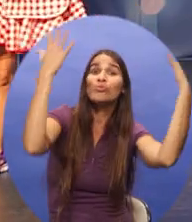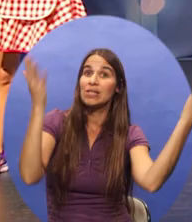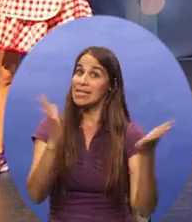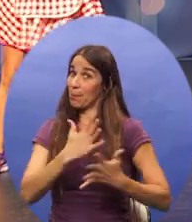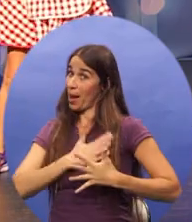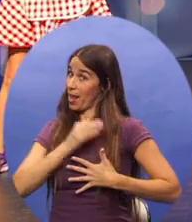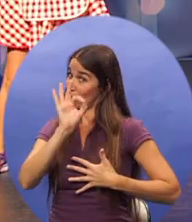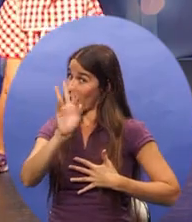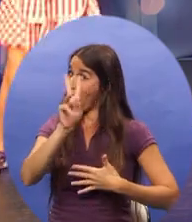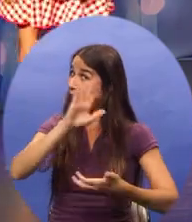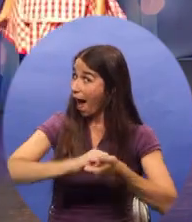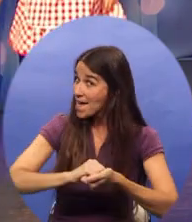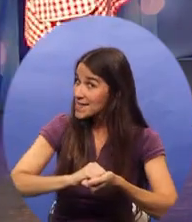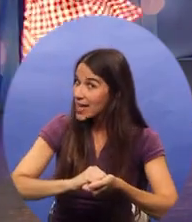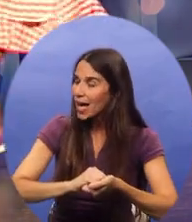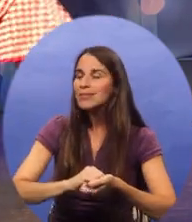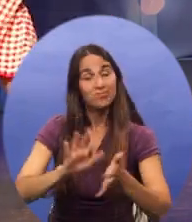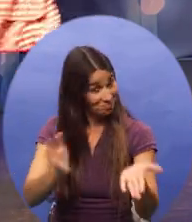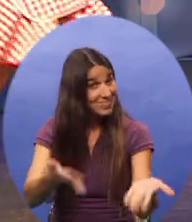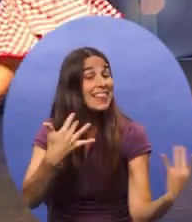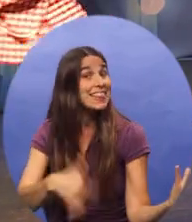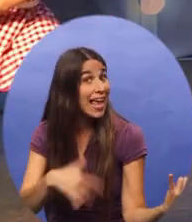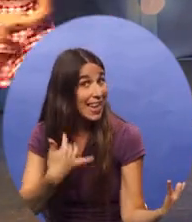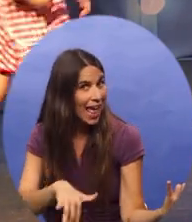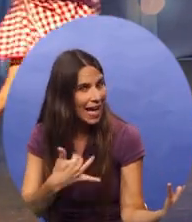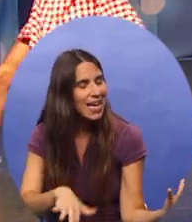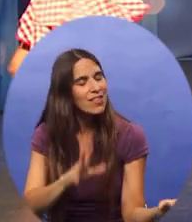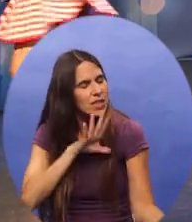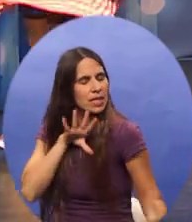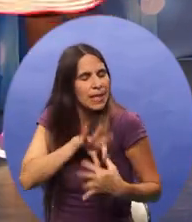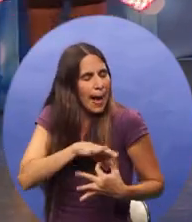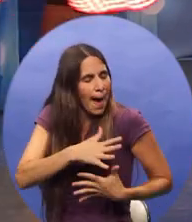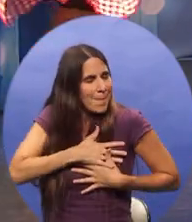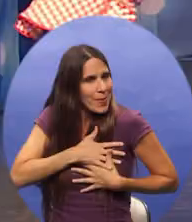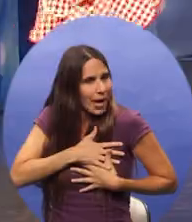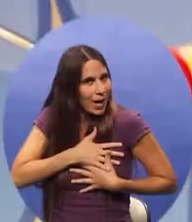שלך חבר, תנגן ותתחבר.